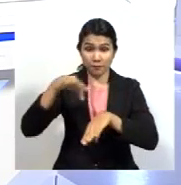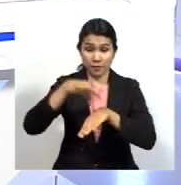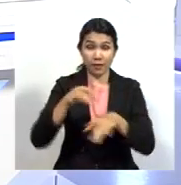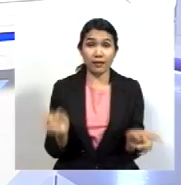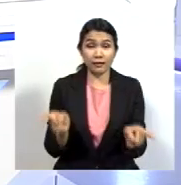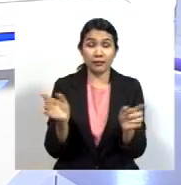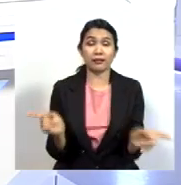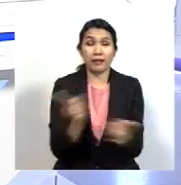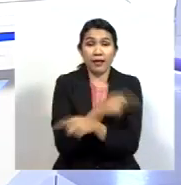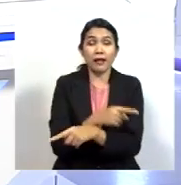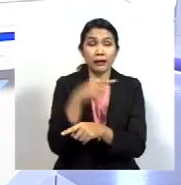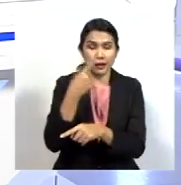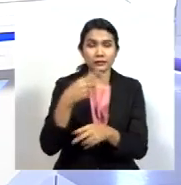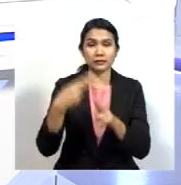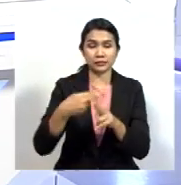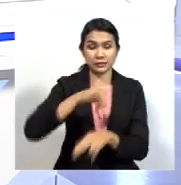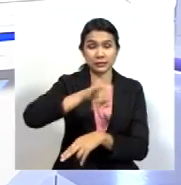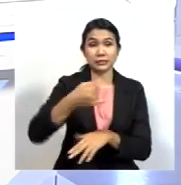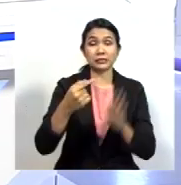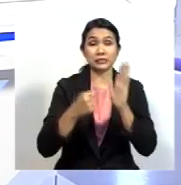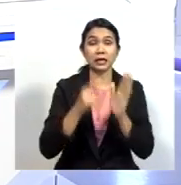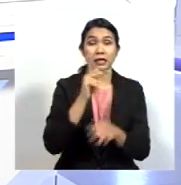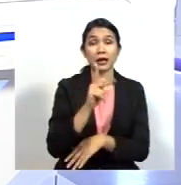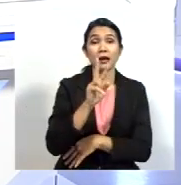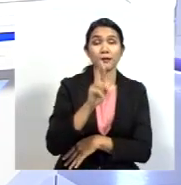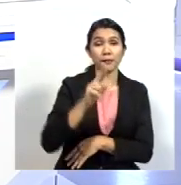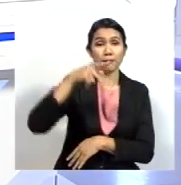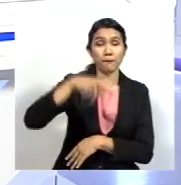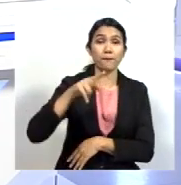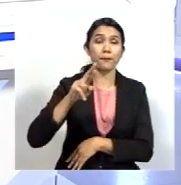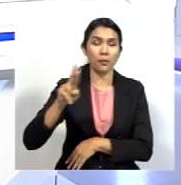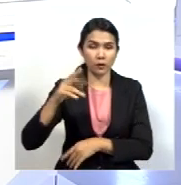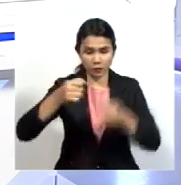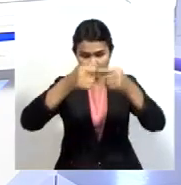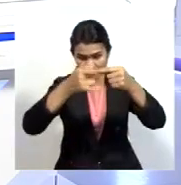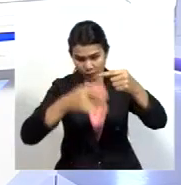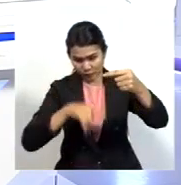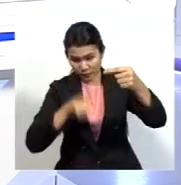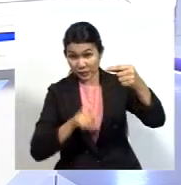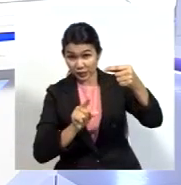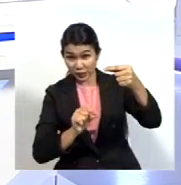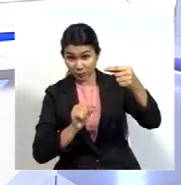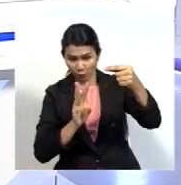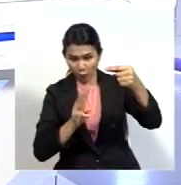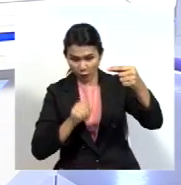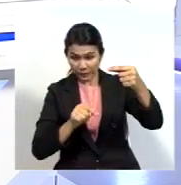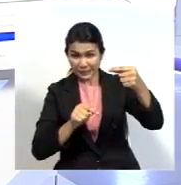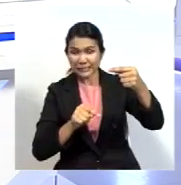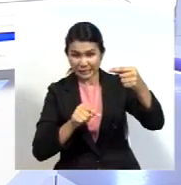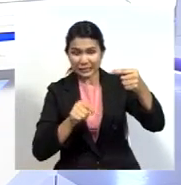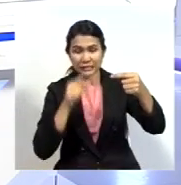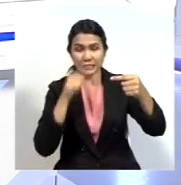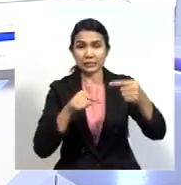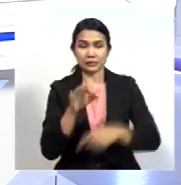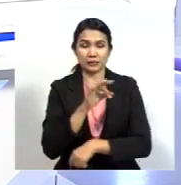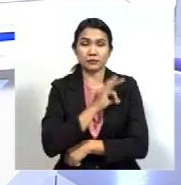ก็คือคุณจักรพันธ์ปิยพรไพบูลย์เป็นผู้สมัครส.ส.ลำดับที่26ถัดจากคุณกรเป็นหนึ่งลำดับนะฮะอดีตสมาชิกสภ